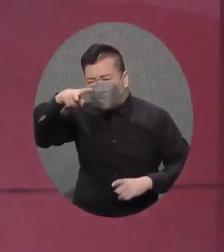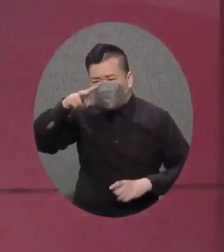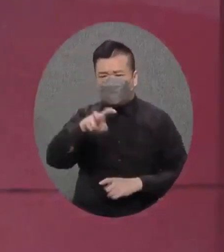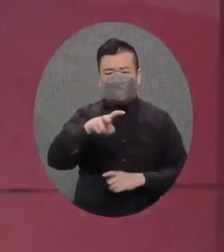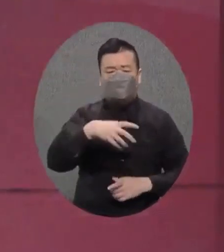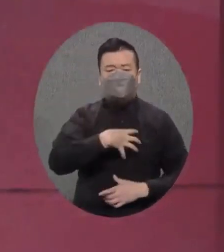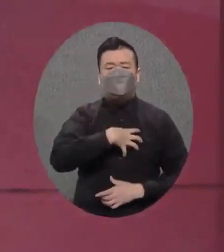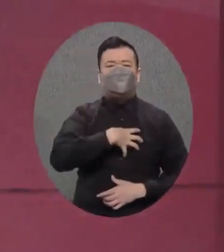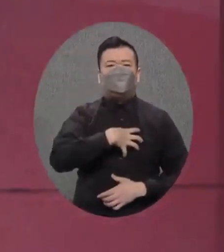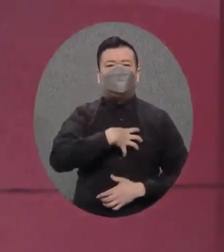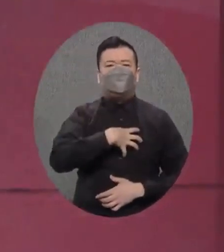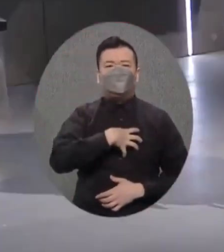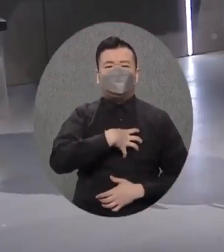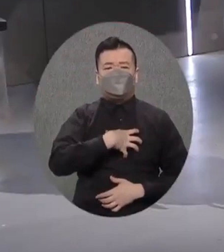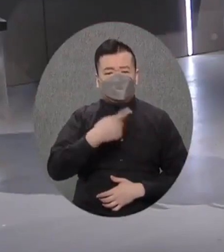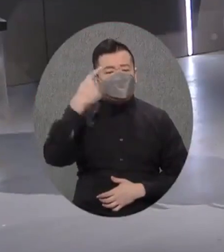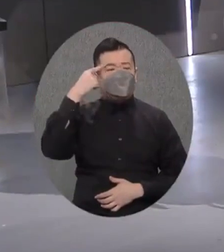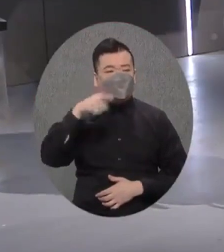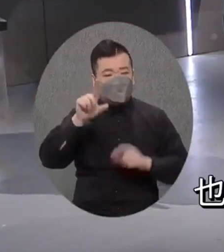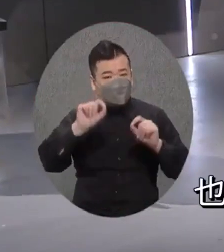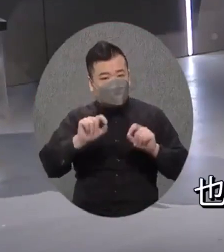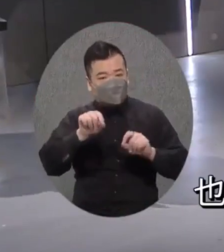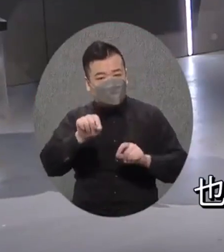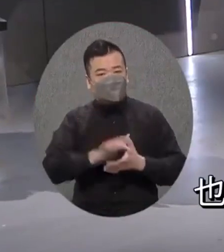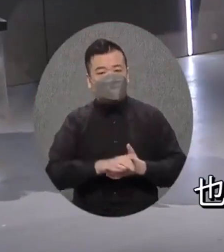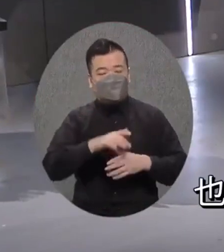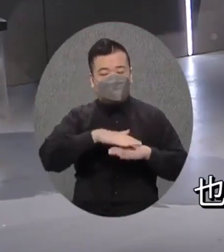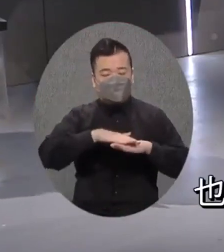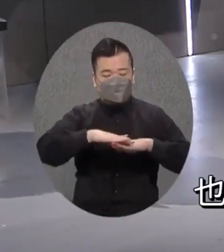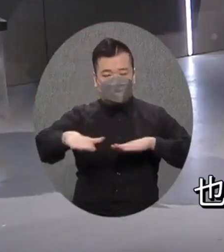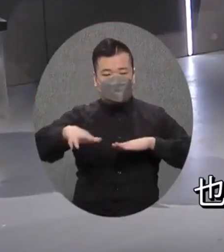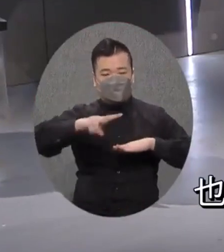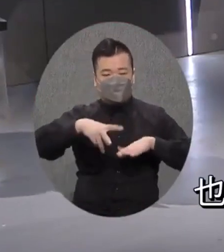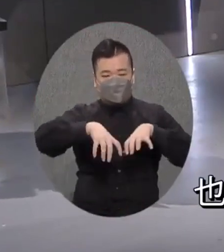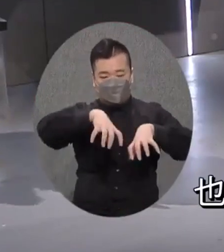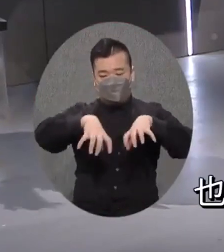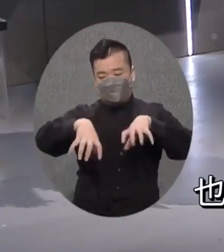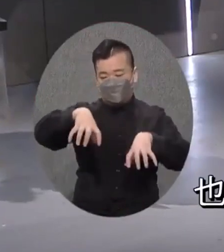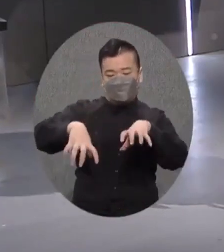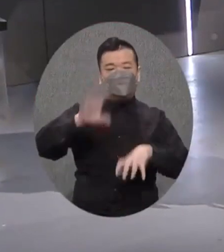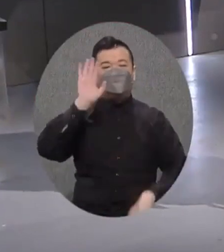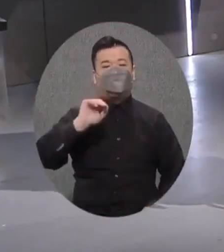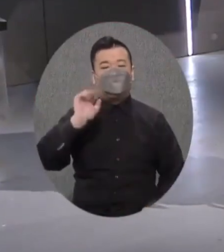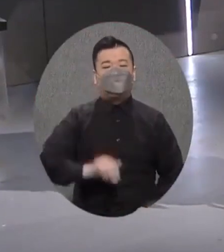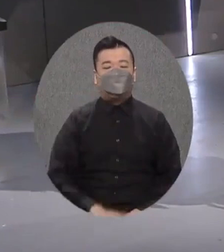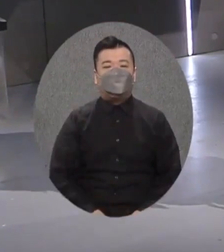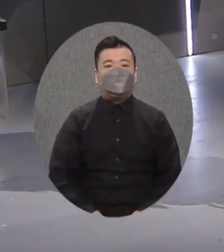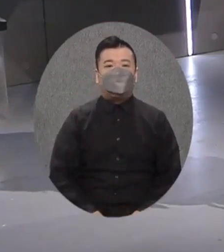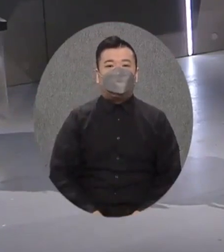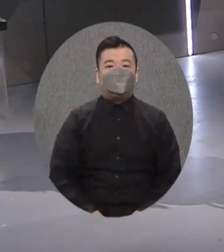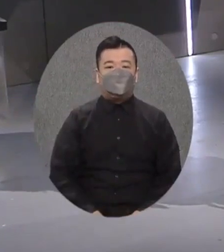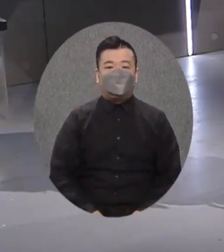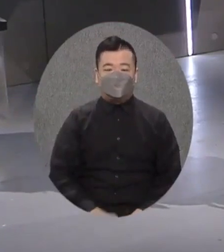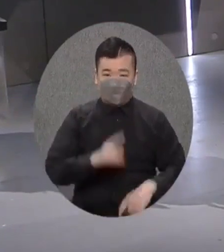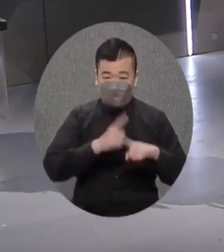體會、去領略、去解釋出來咯。 也都令到平面變成一個 立體。 立體， 是 的。即我感覺這個是一個